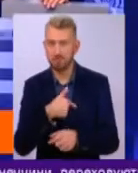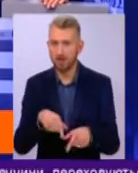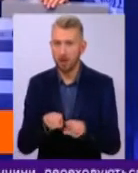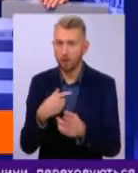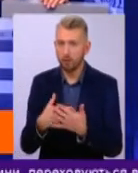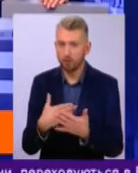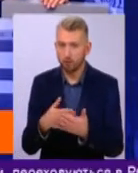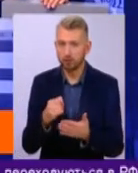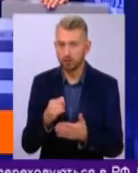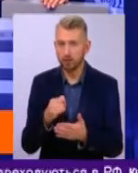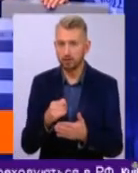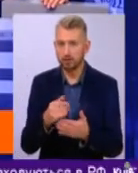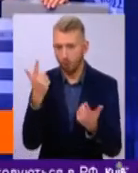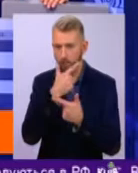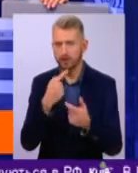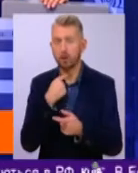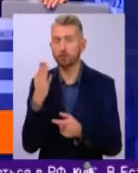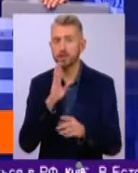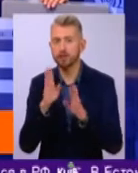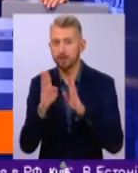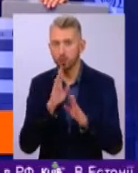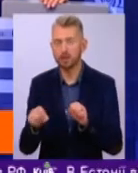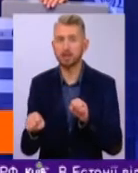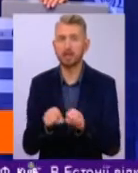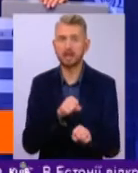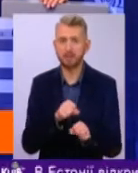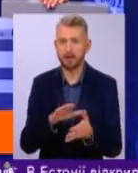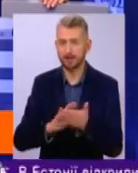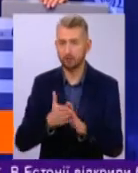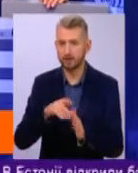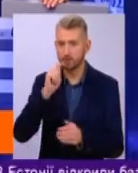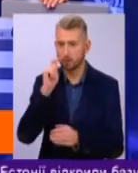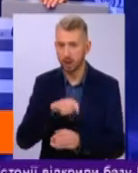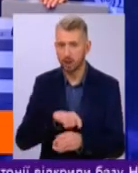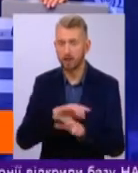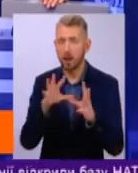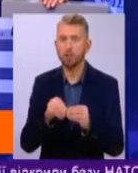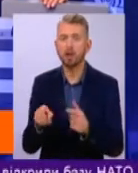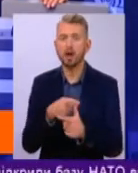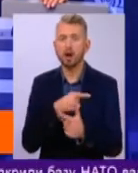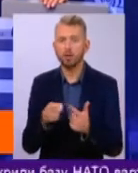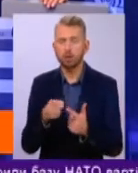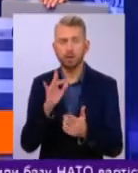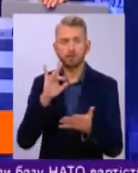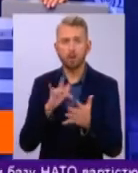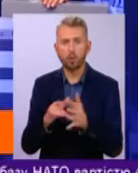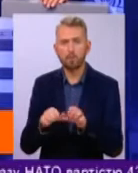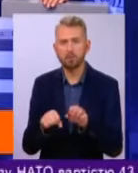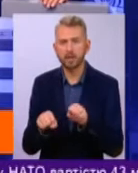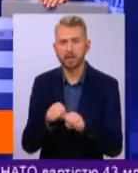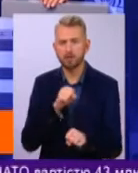якраз і оголосили на голосування у Фейсбуці. Дестабілізація ситуації в Україні загалом або з метою підриву